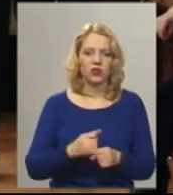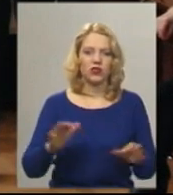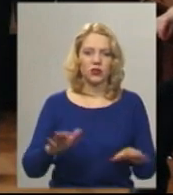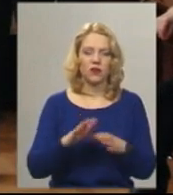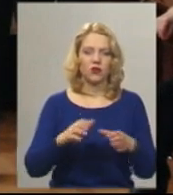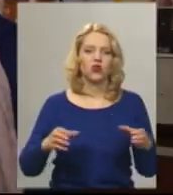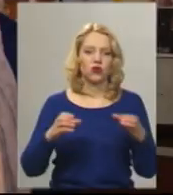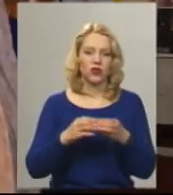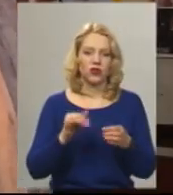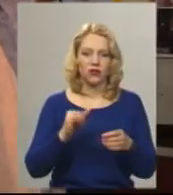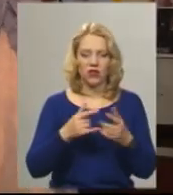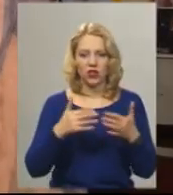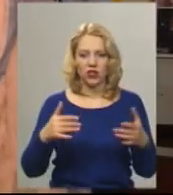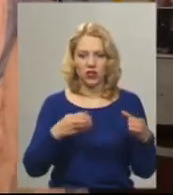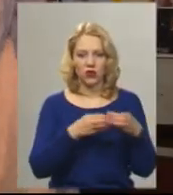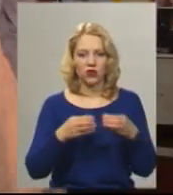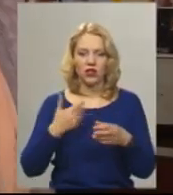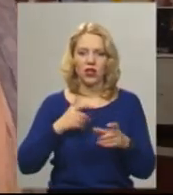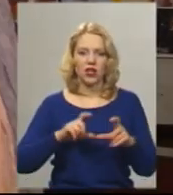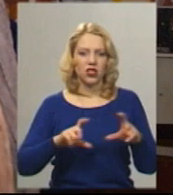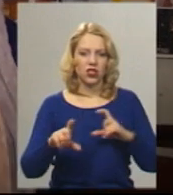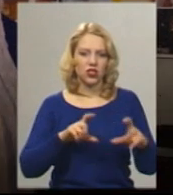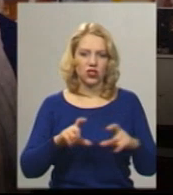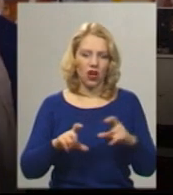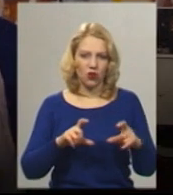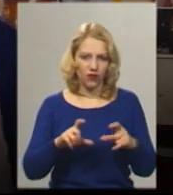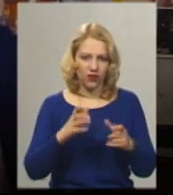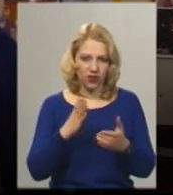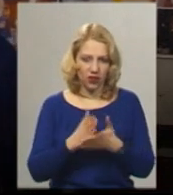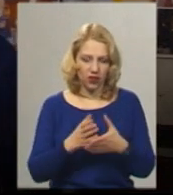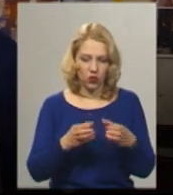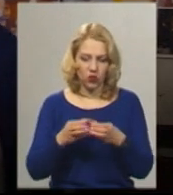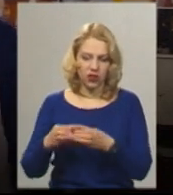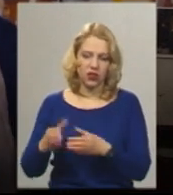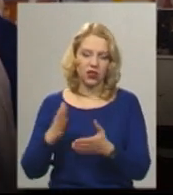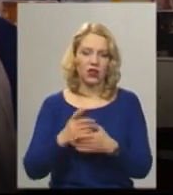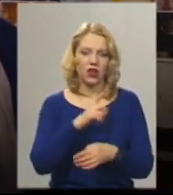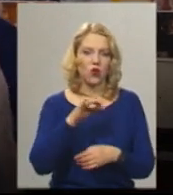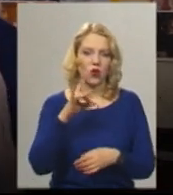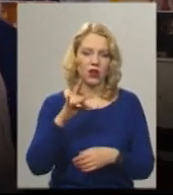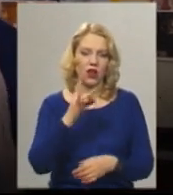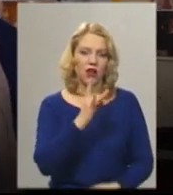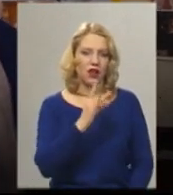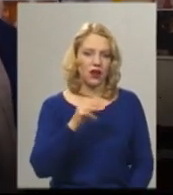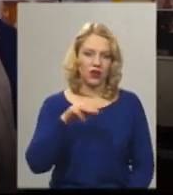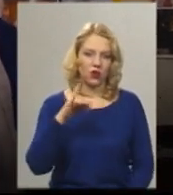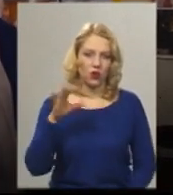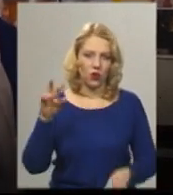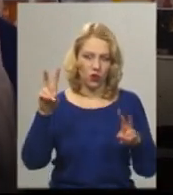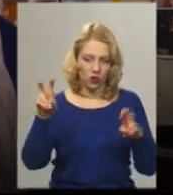також різні гуртки. У нас є шахові гуртки, є хор ретро, є